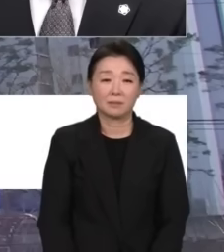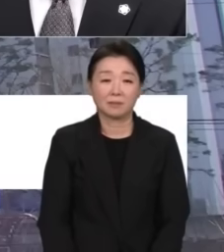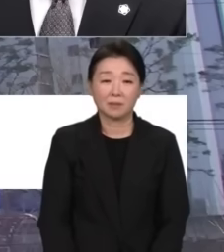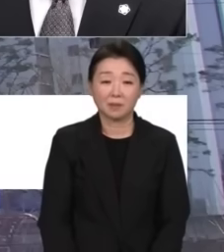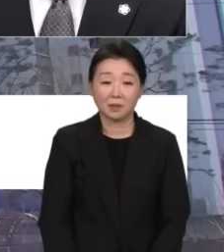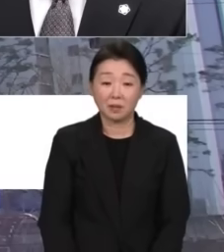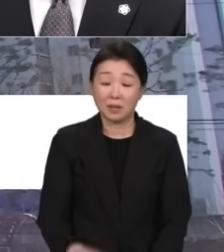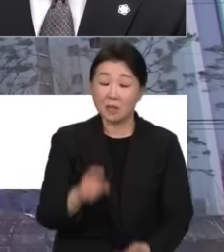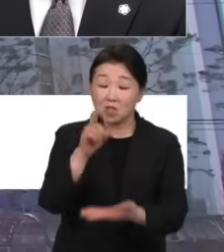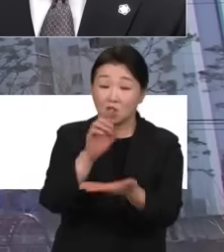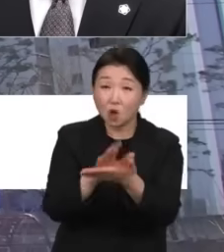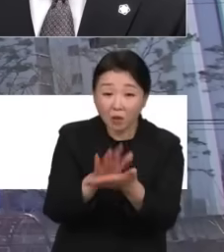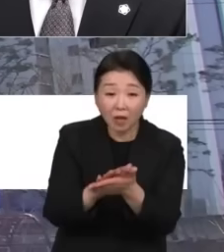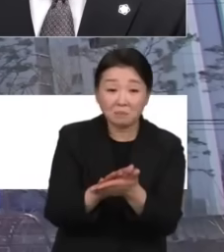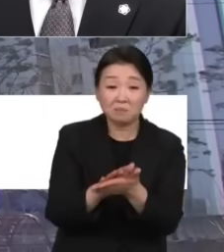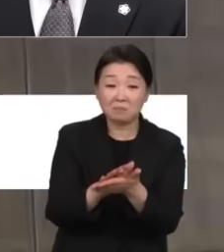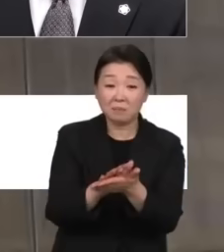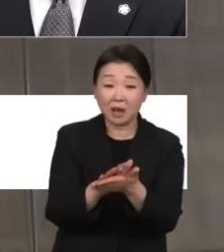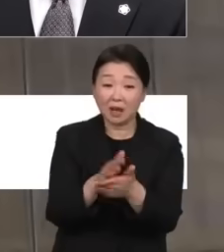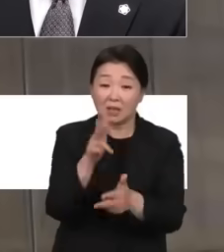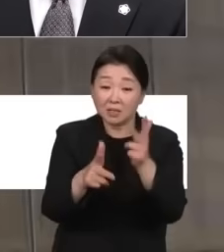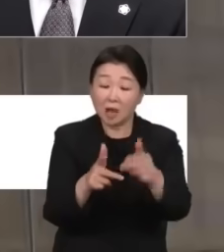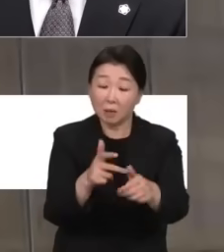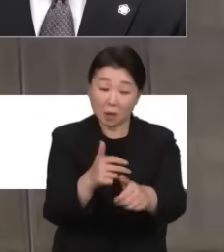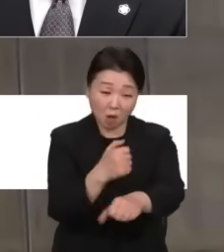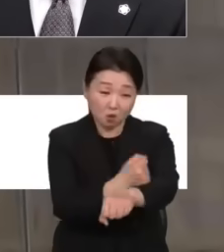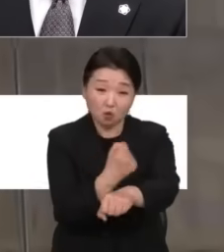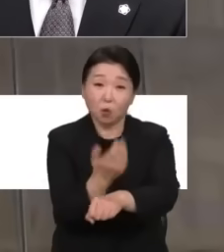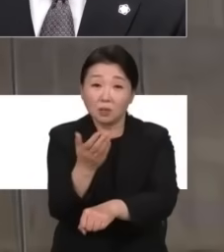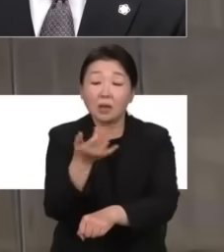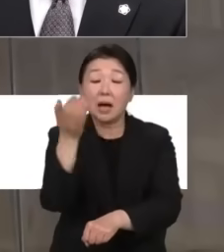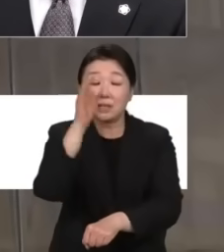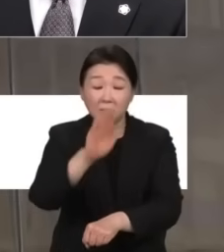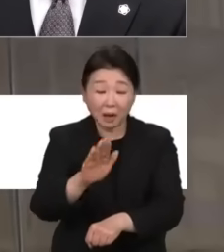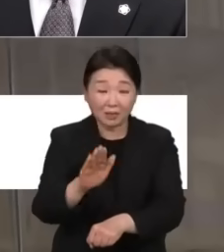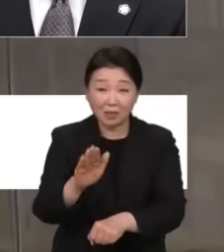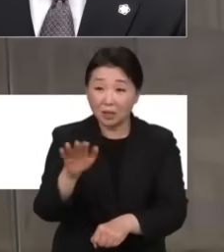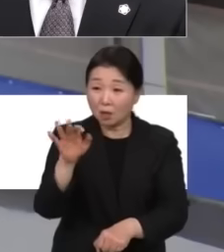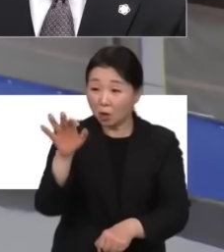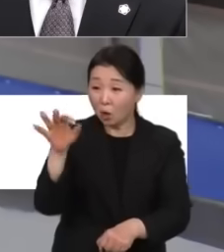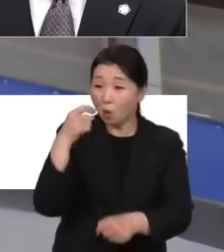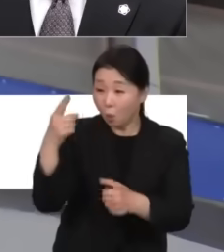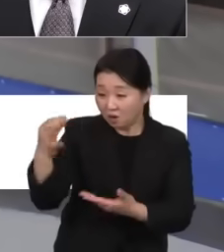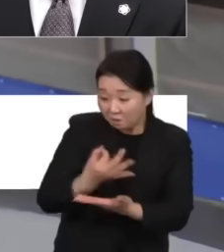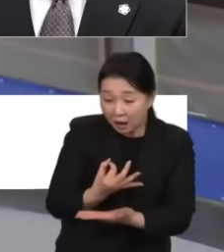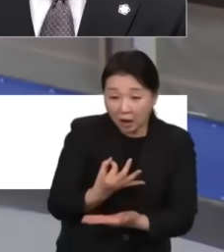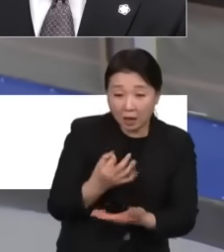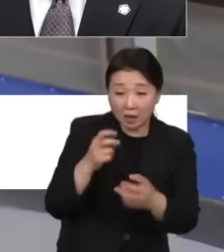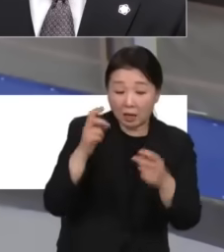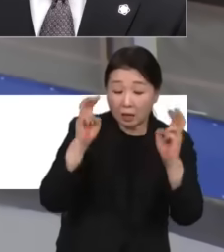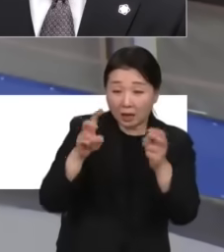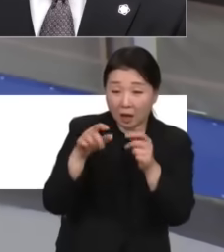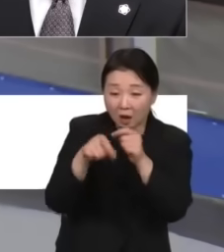사업에 근로를 제공하였음에도 급여는 각자 소속된 계열사로부터 받았다면